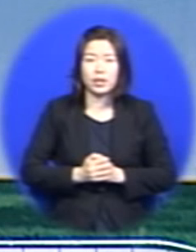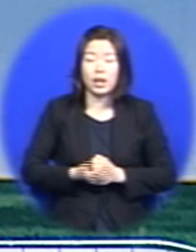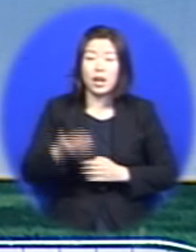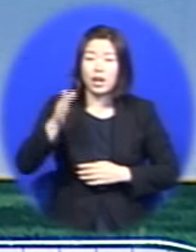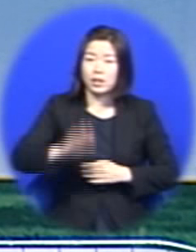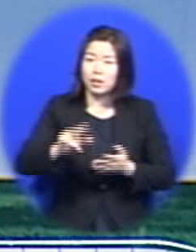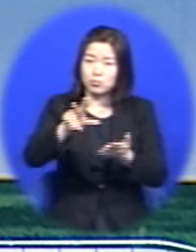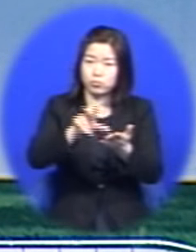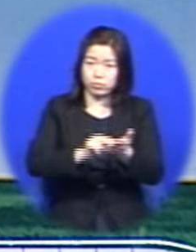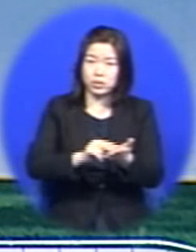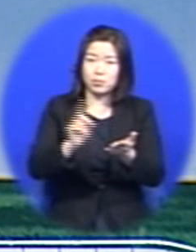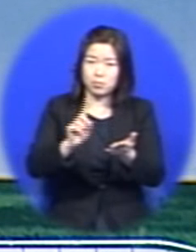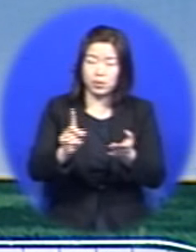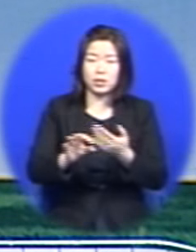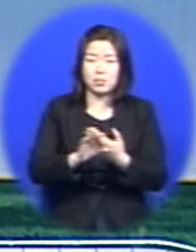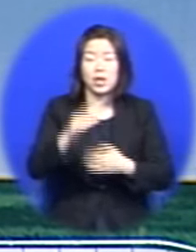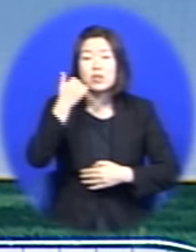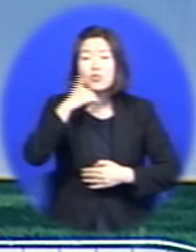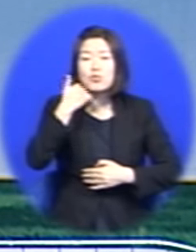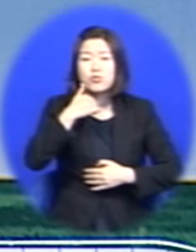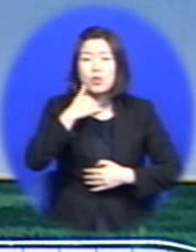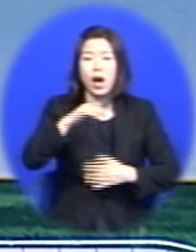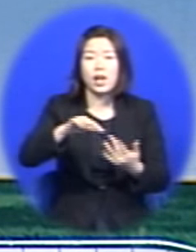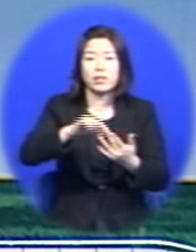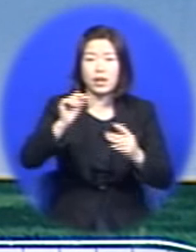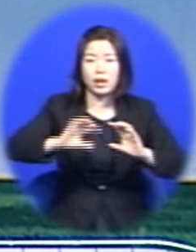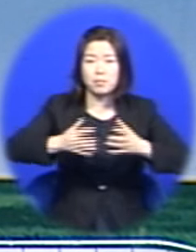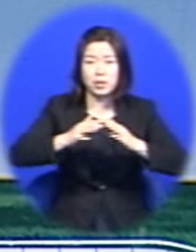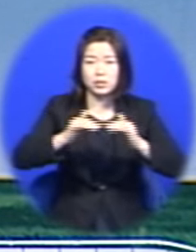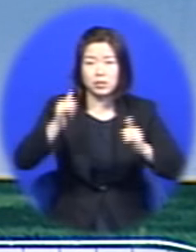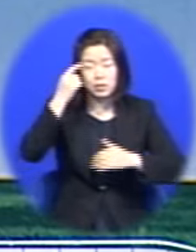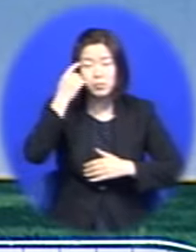근데 문제는 누가 택한 백성이냐 하는 거죠.